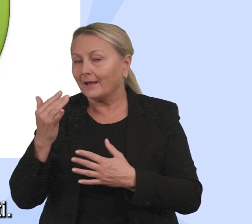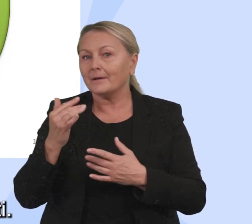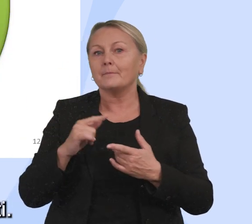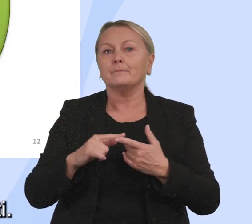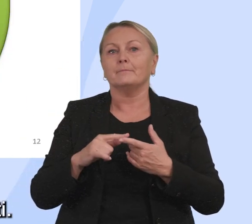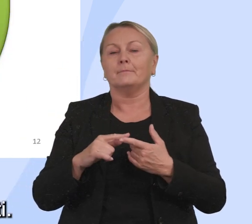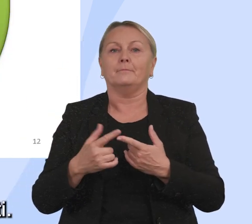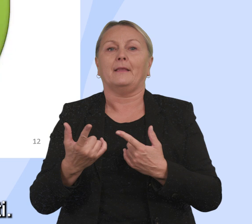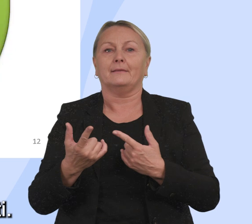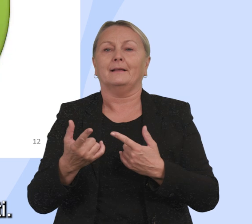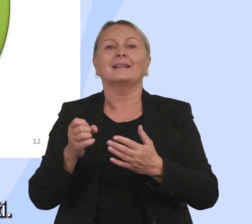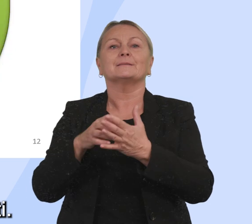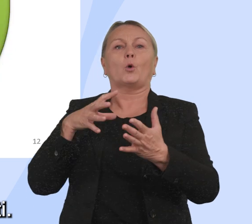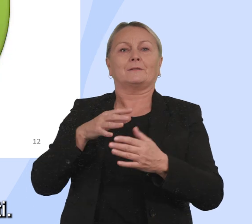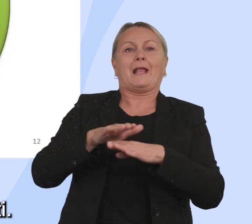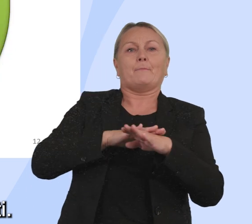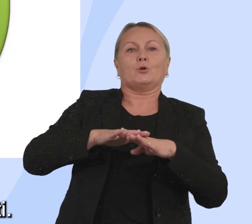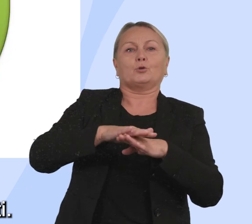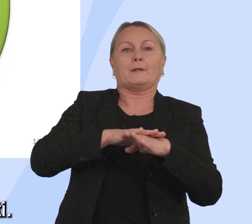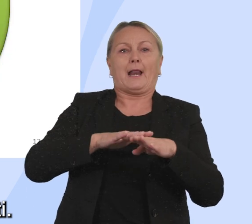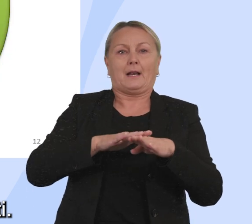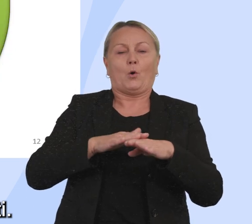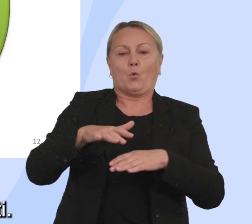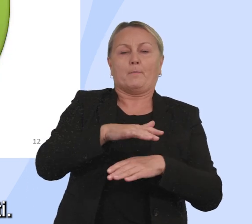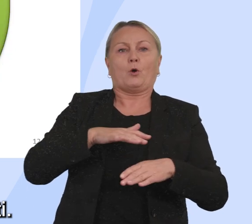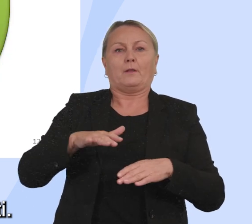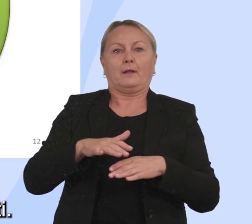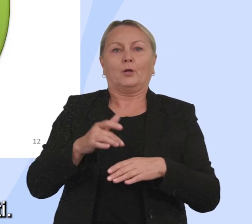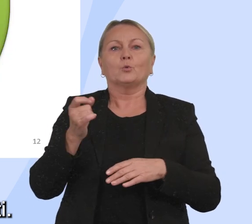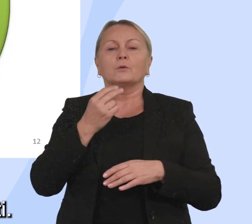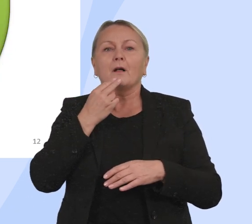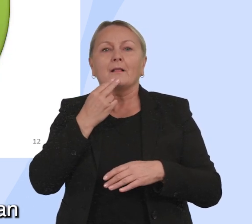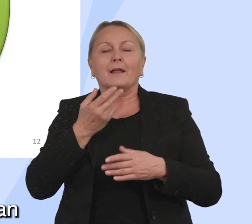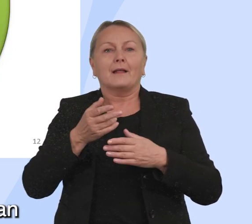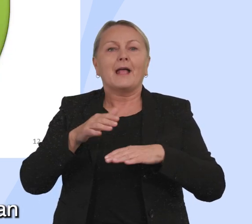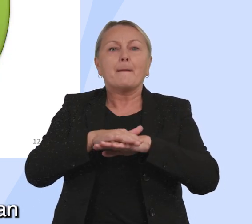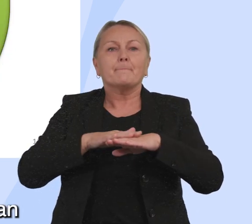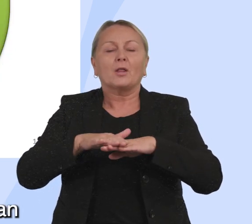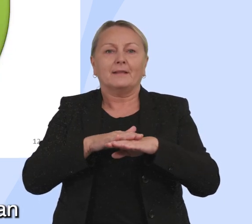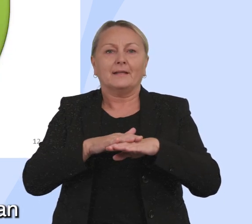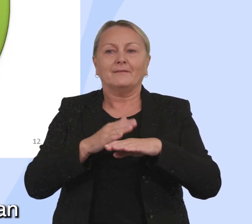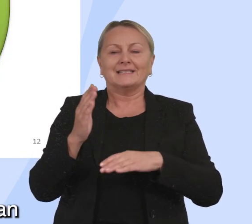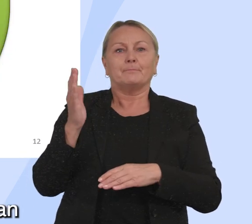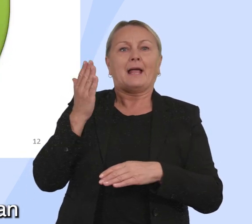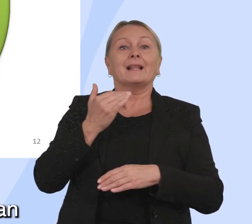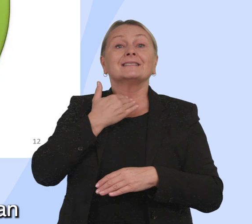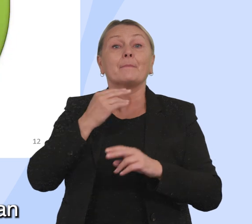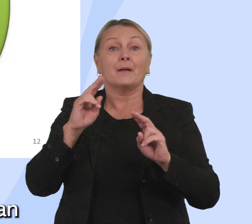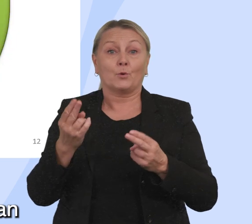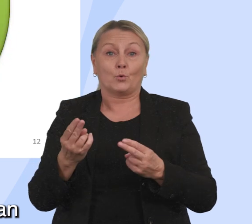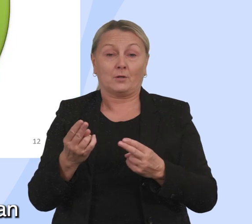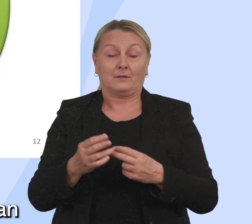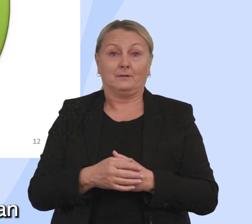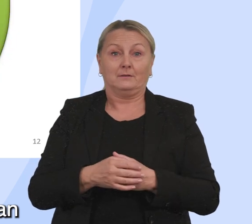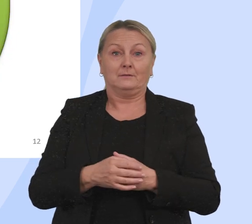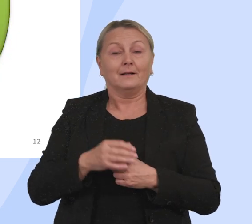er det, som nogen kalder empati. Vi spejler stemmebrug. Bare forestil jer at synge i kor.